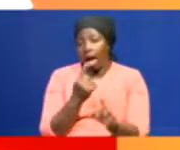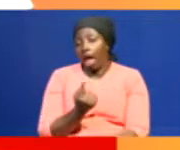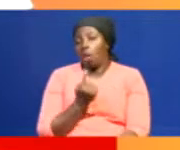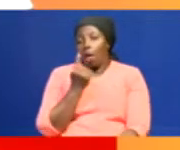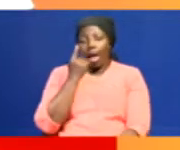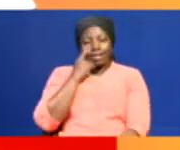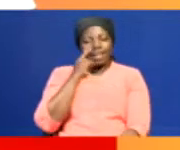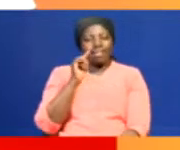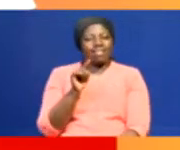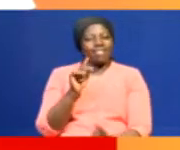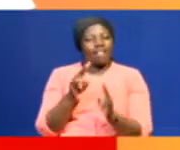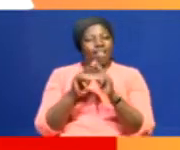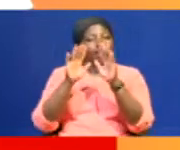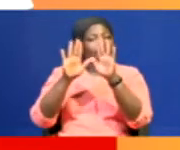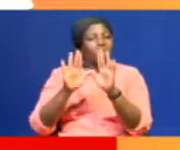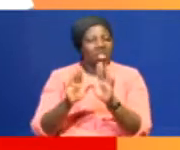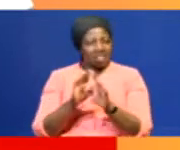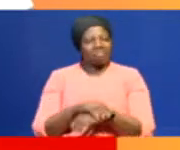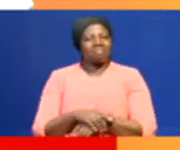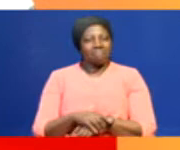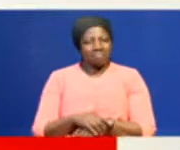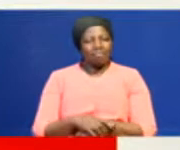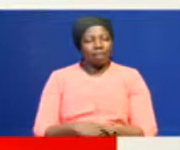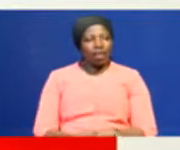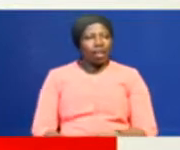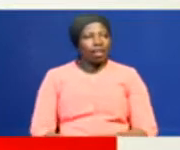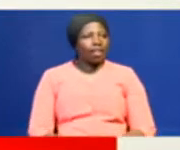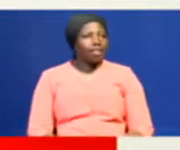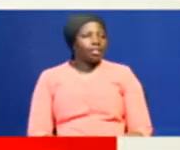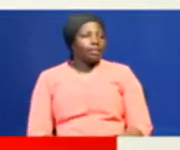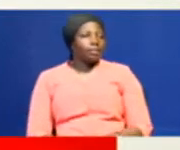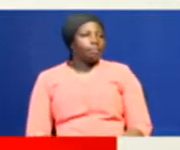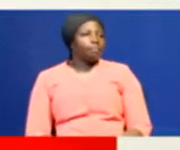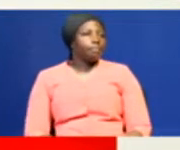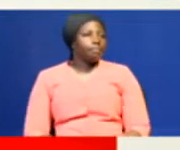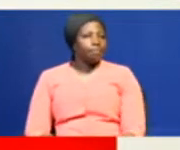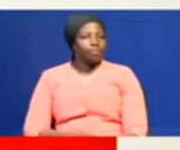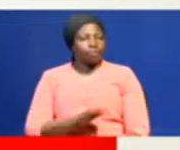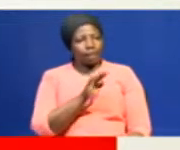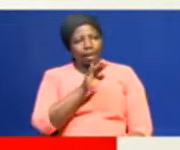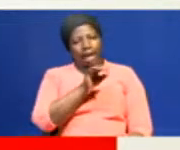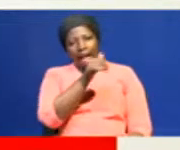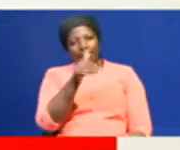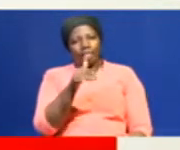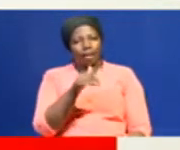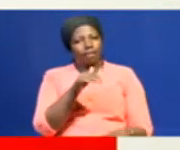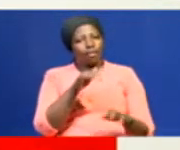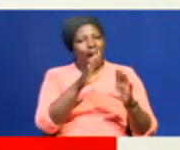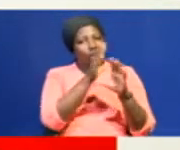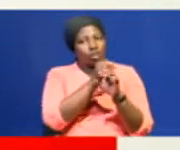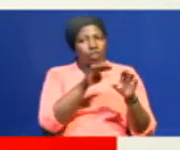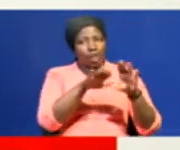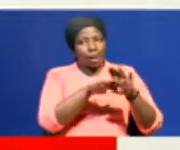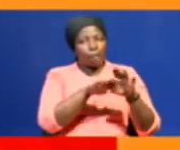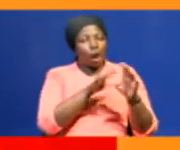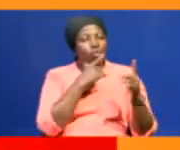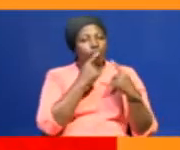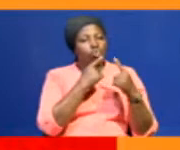naona ni kitu mzuri. Na pengine wale wanachama wako ambao unazungumza nao, ambao ni wahusika wakuu kabisa